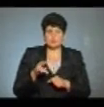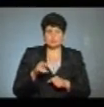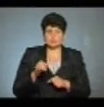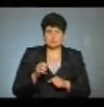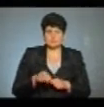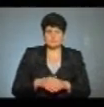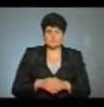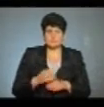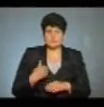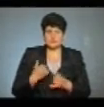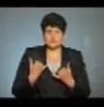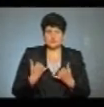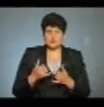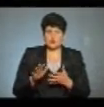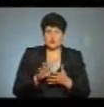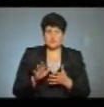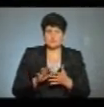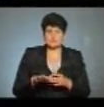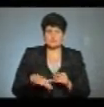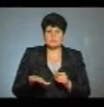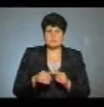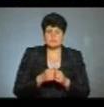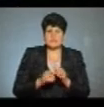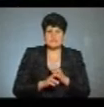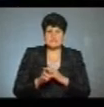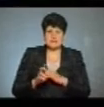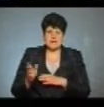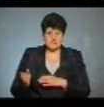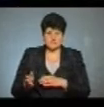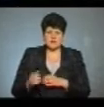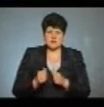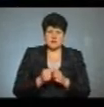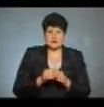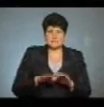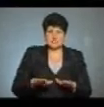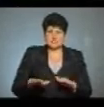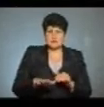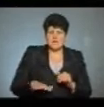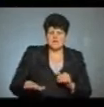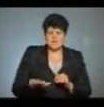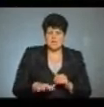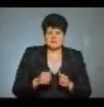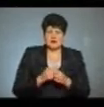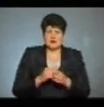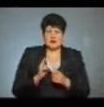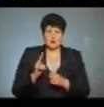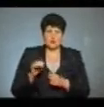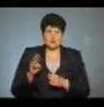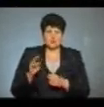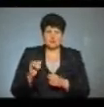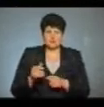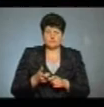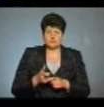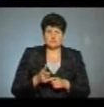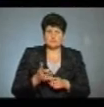має. Ми сьогодні обрискали територію біля церкви, біля дитячих майданчиків, біля кущів,